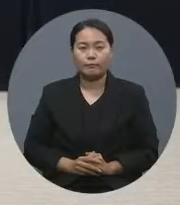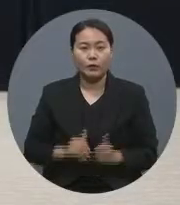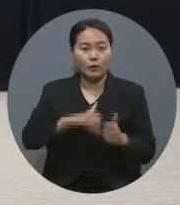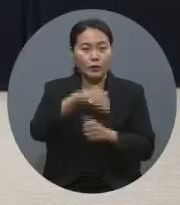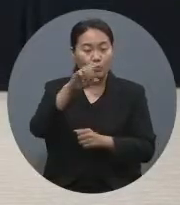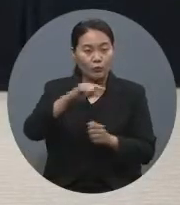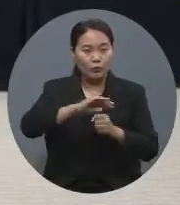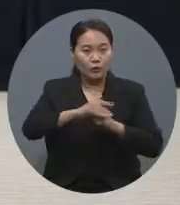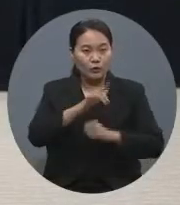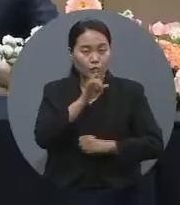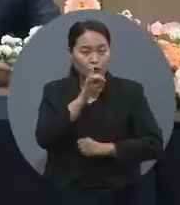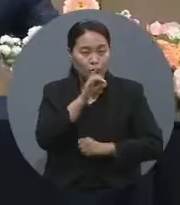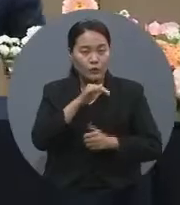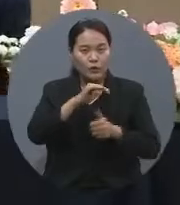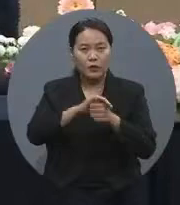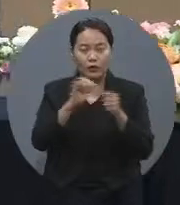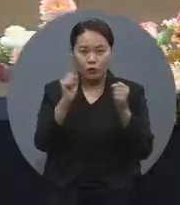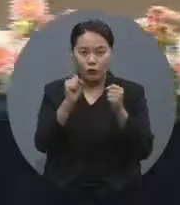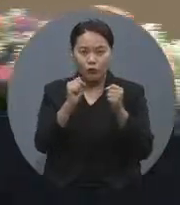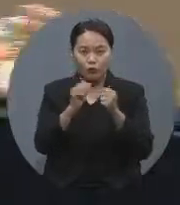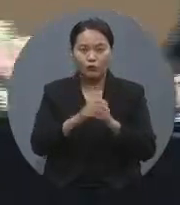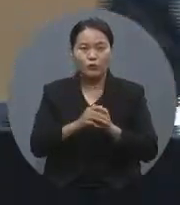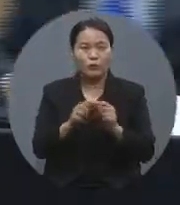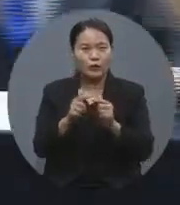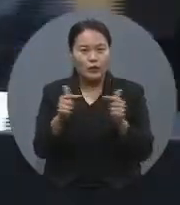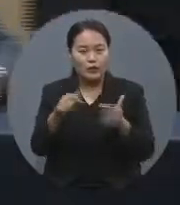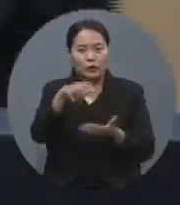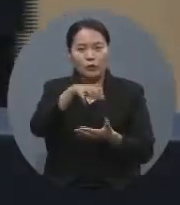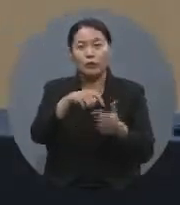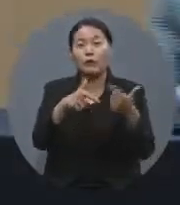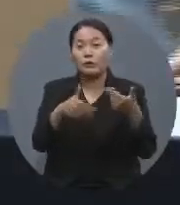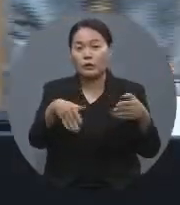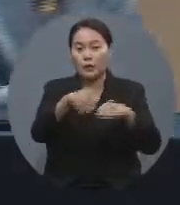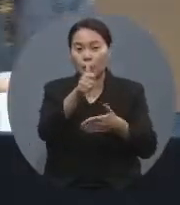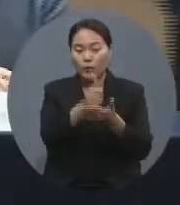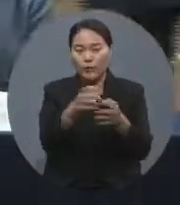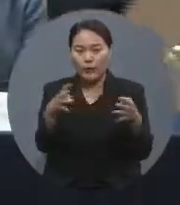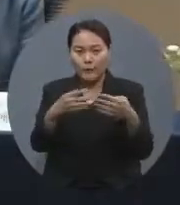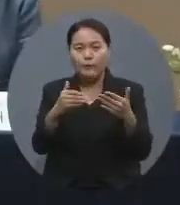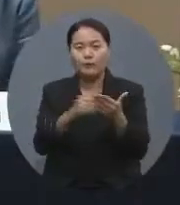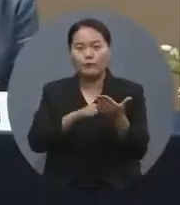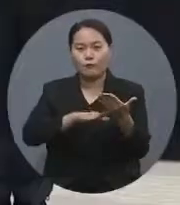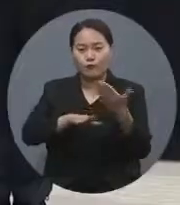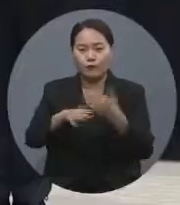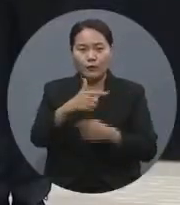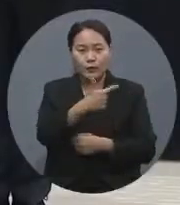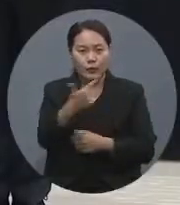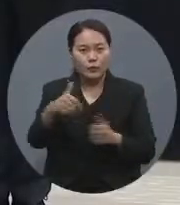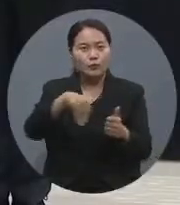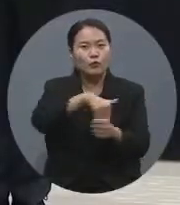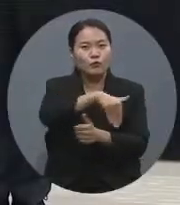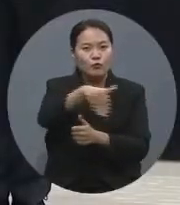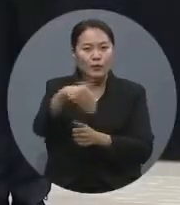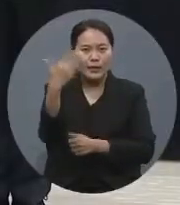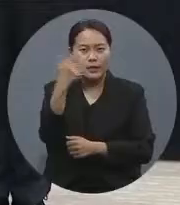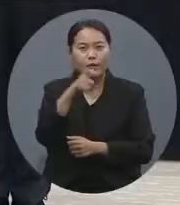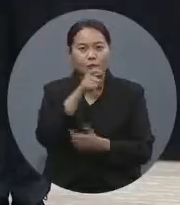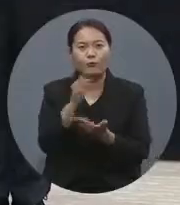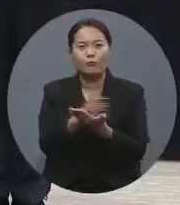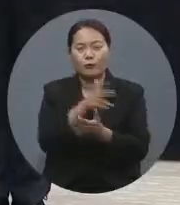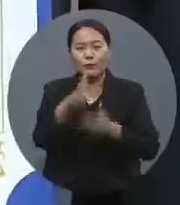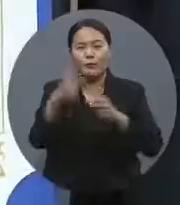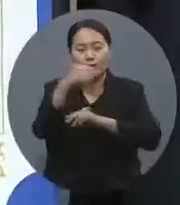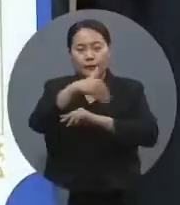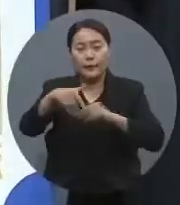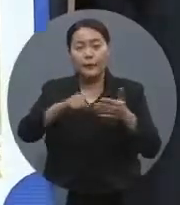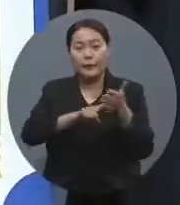환경부가 대구와 구미, 경북과 수자원 공사 등 6개 기관장 합의를 거쳐 낙동강 유역의 맑은 물 공급 사업